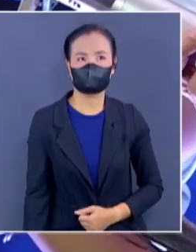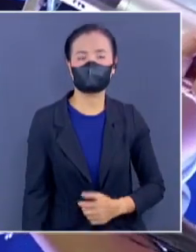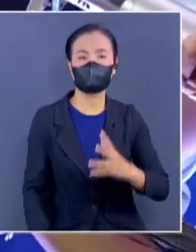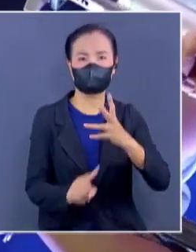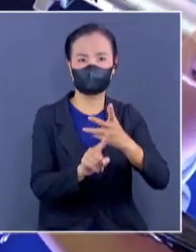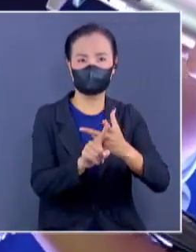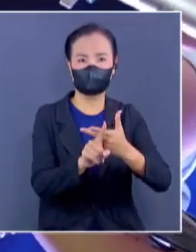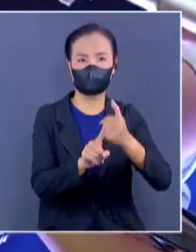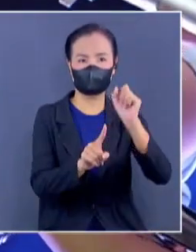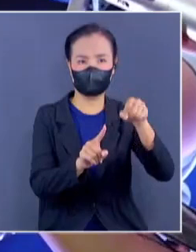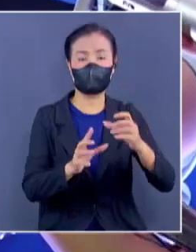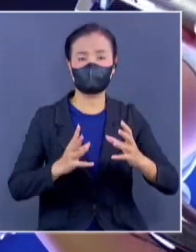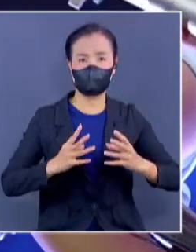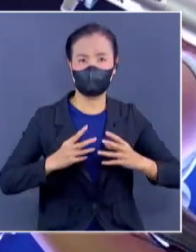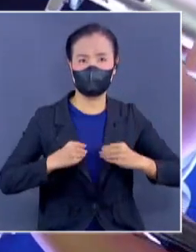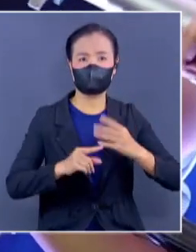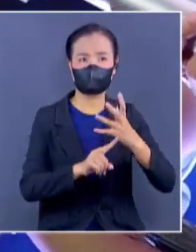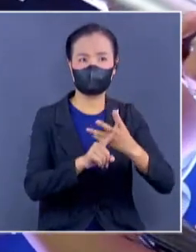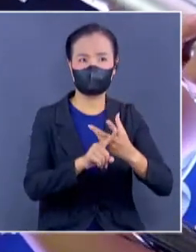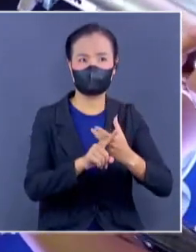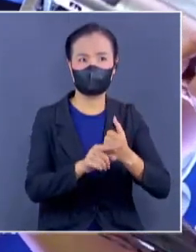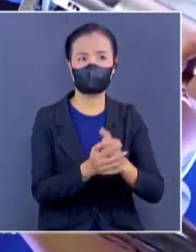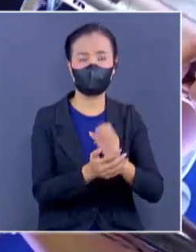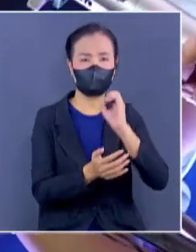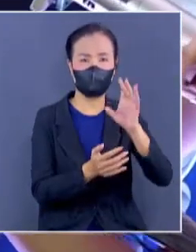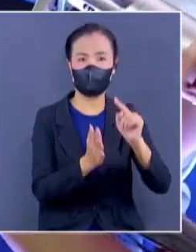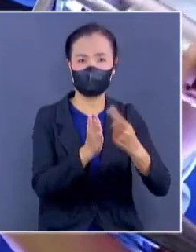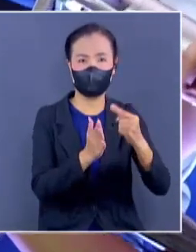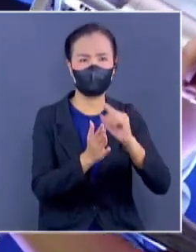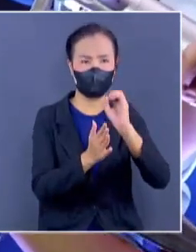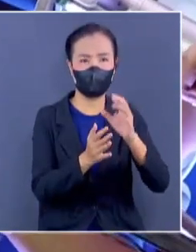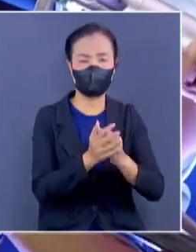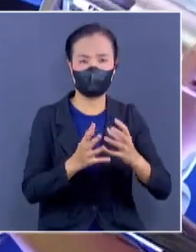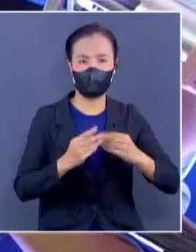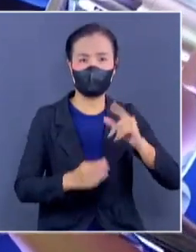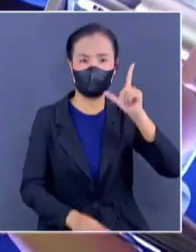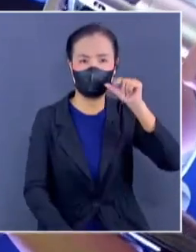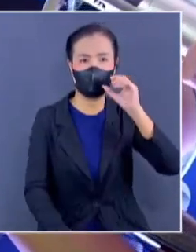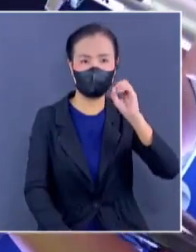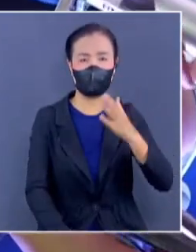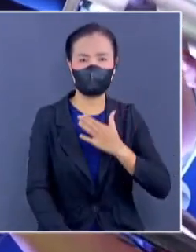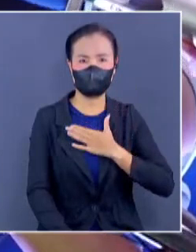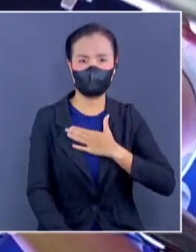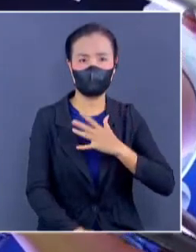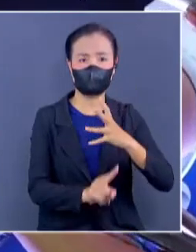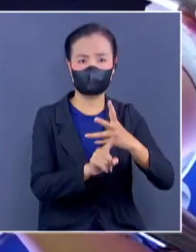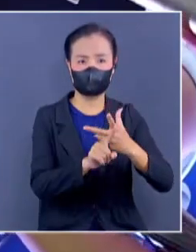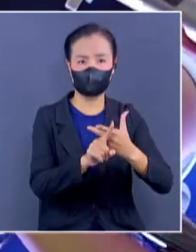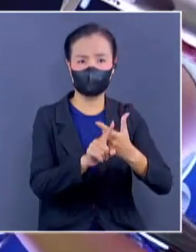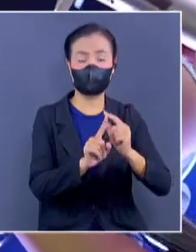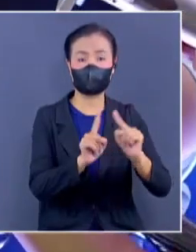จ้าชู้ผมยอมรับเบสผมก็ยอมรับตั้งแต่วันแรกเลยพูดกับแม่เขาด้วยอะไรเงี้ยว่าเฮ้ยผมเป็นคนเจ้าชู้น